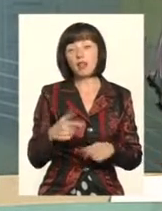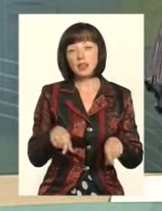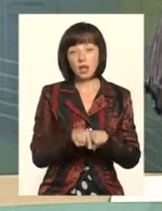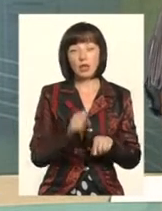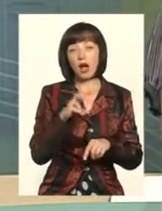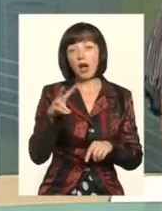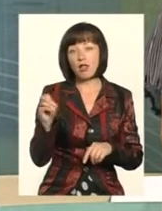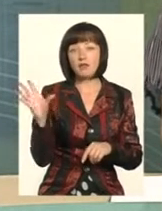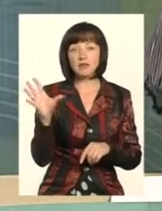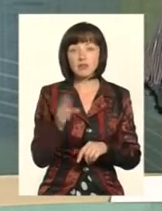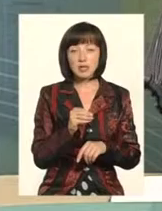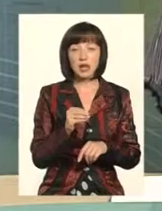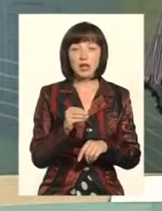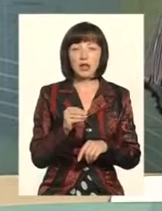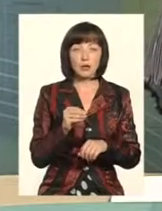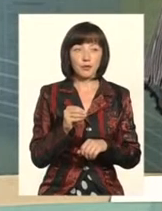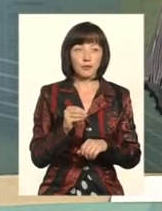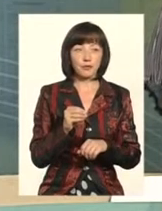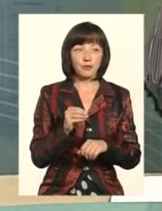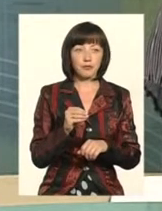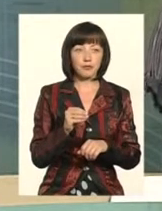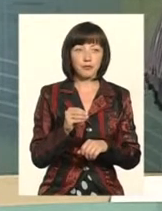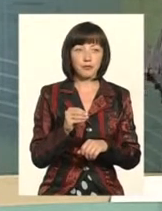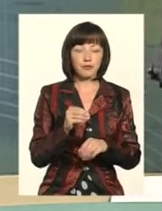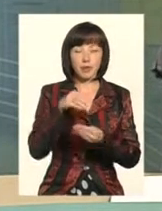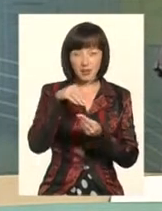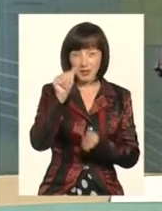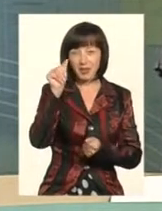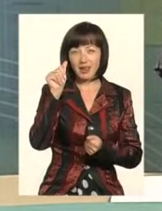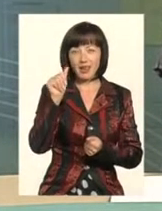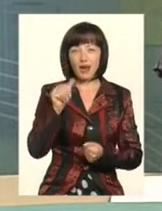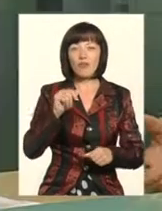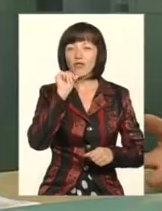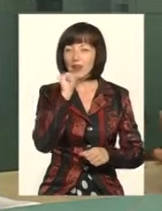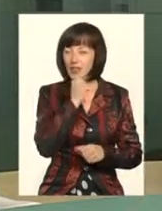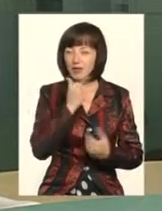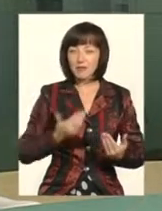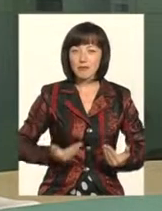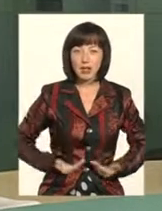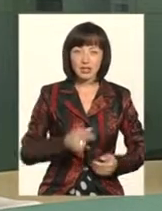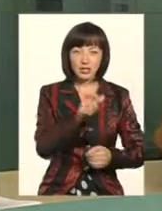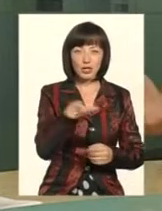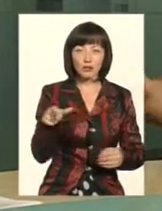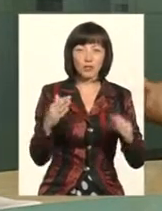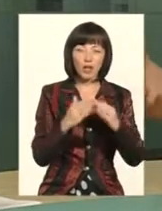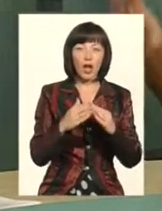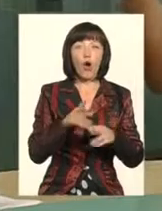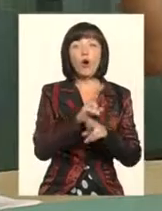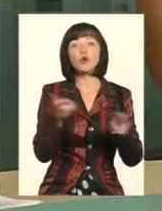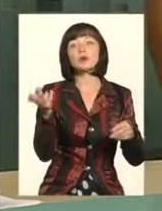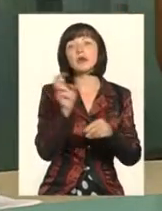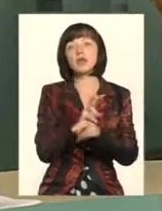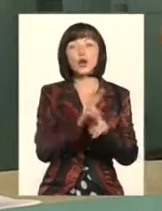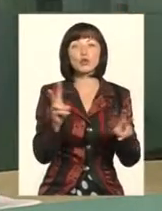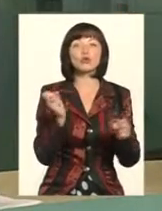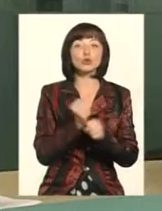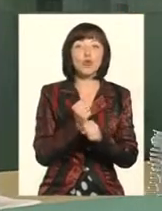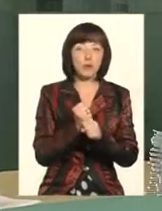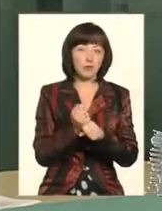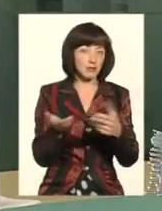все розбивається об лінь мешканців будинків. І немає ініціативи. Всі думають, що хтось прийде, хтось Боже